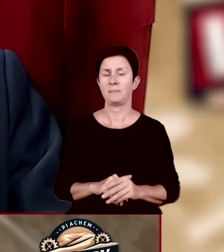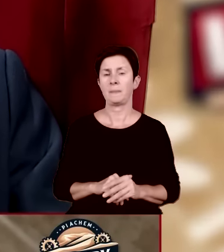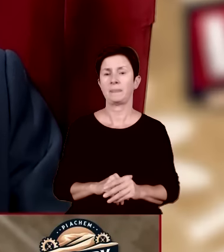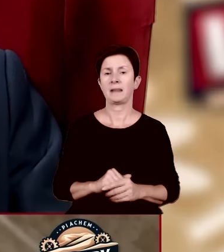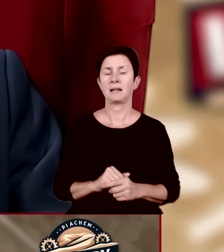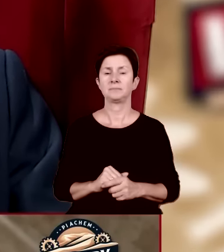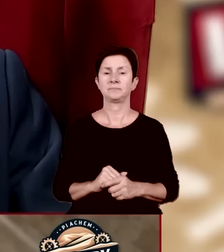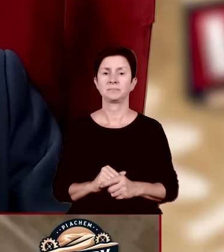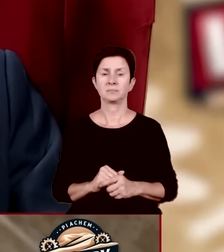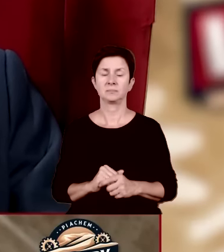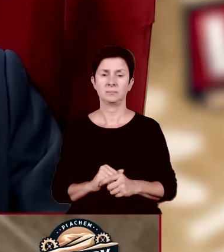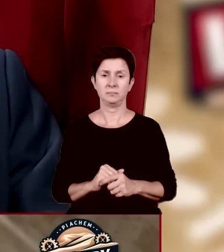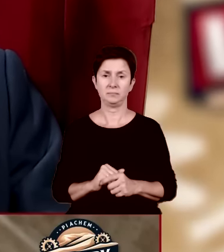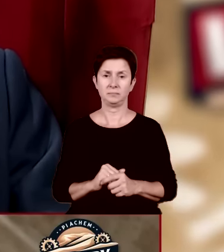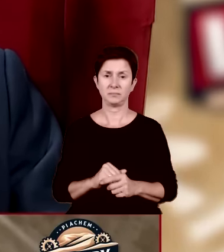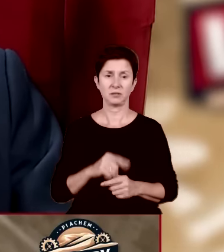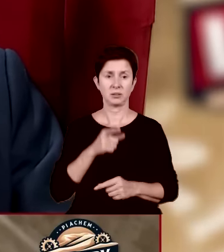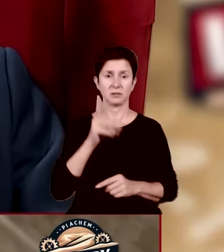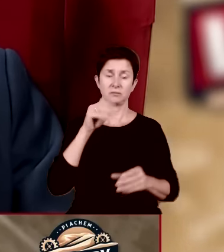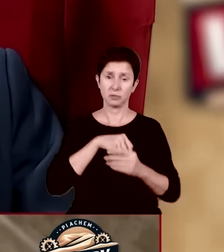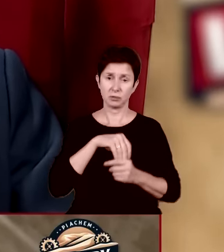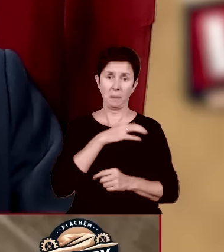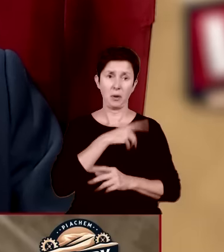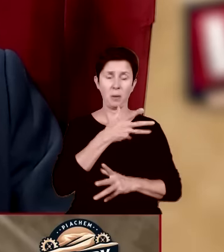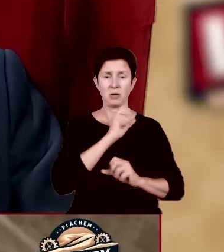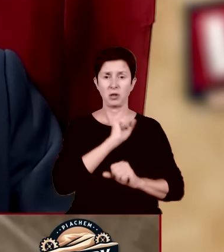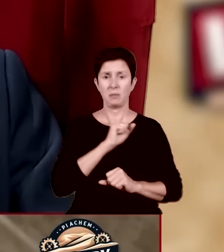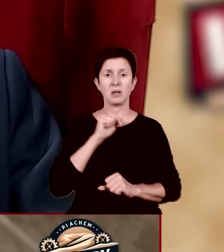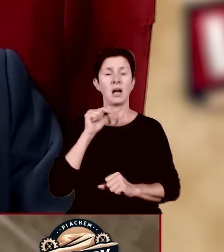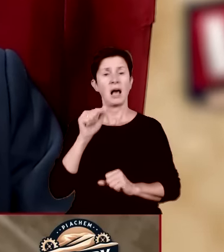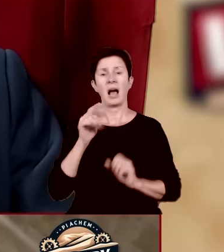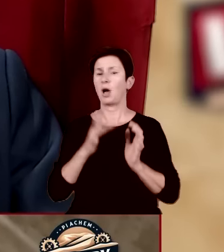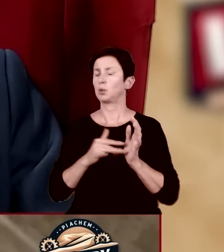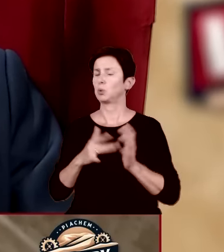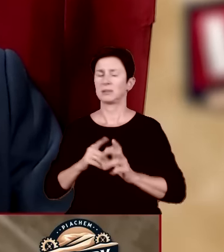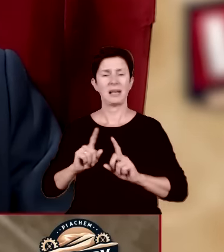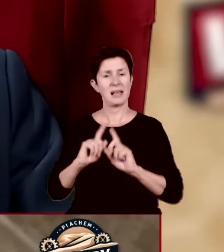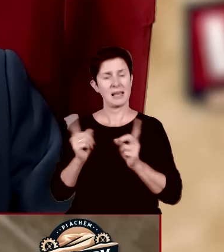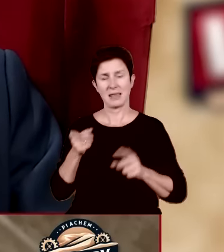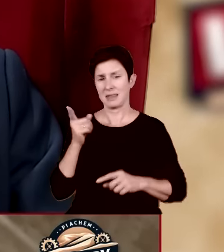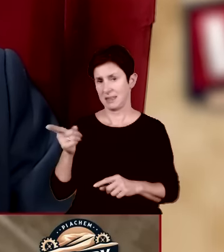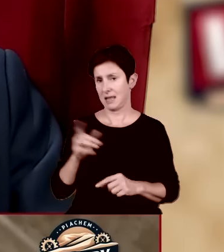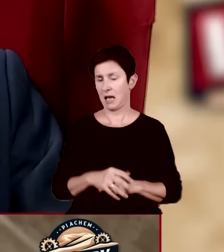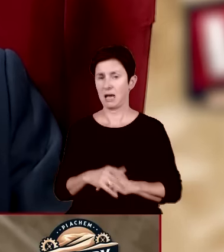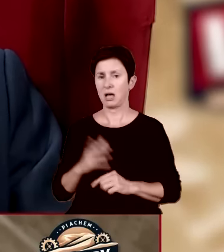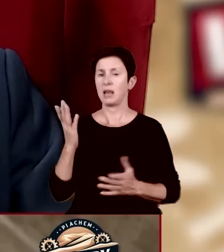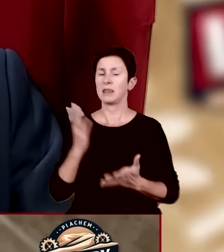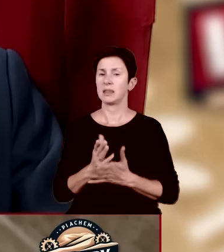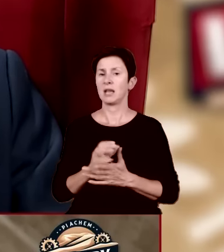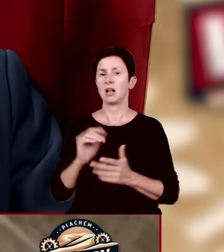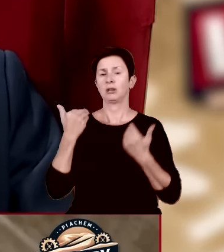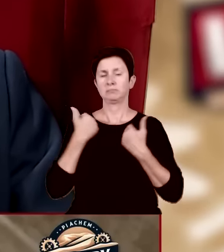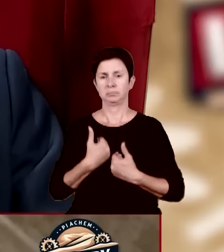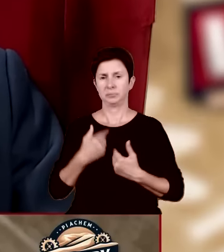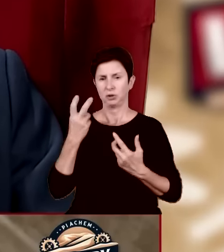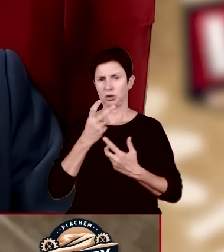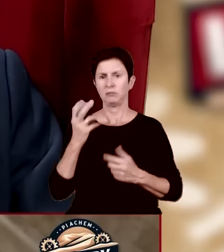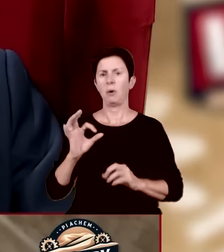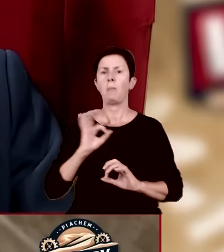będziesz w Platformie, będziemy cię bronić. A Tusk taki nie jest. Tusk stawia tylko na siebie i ma gdzieś tych